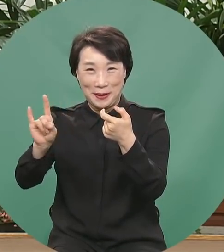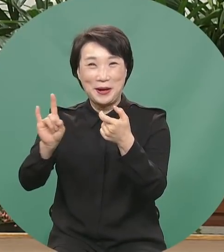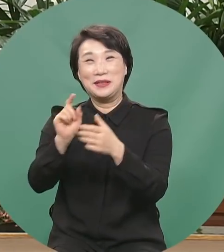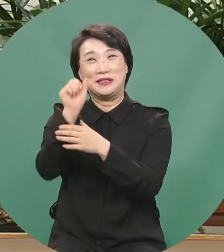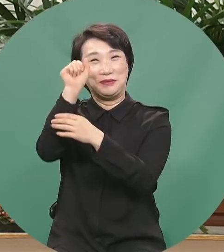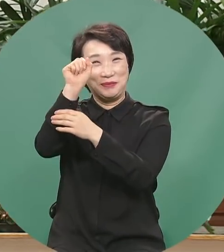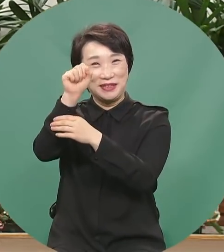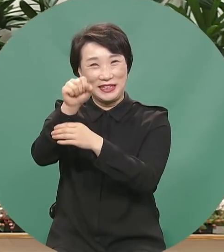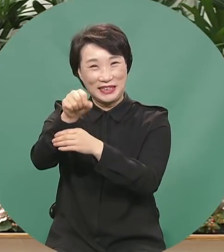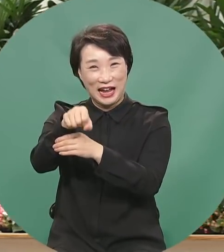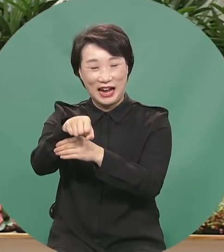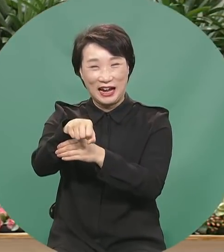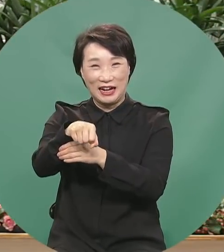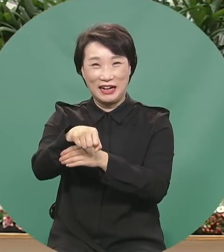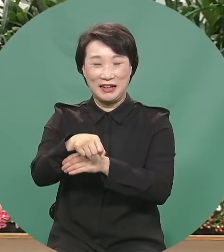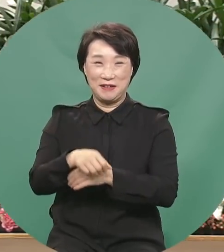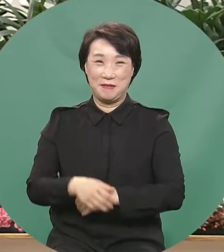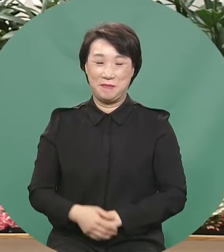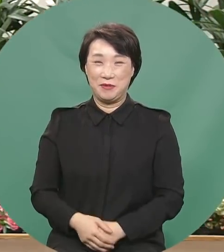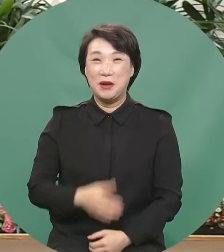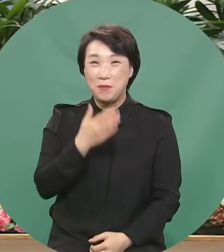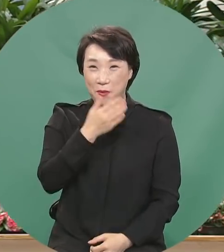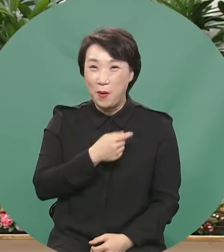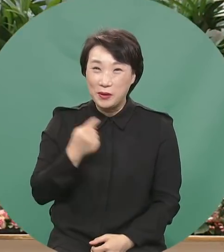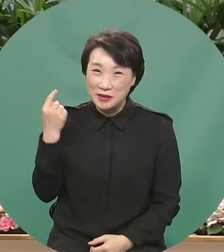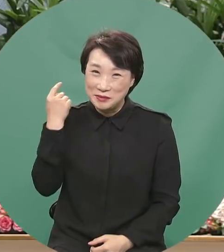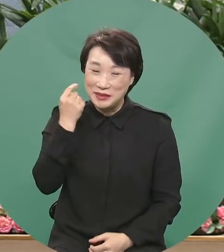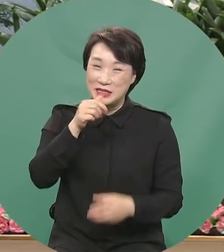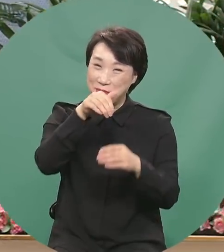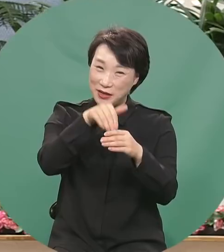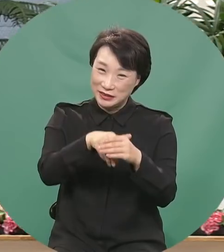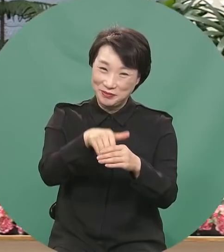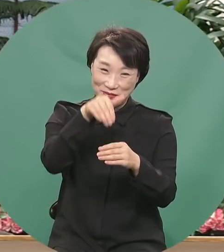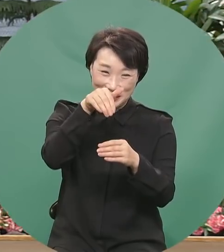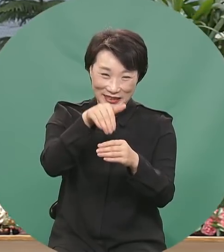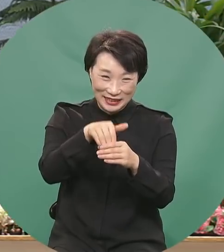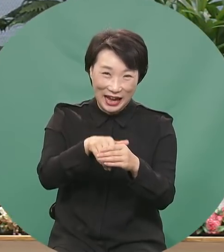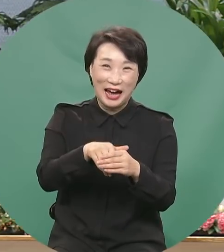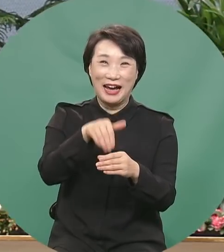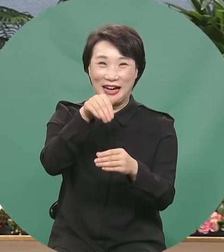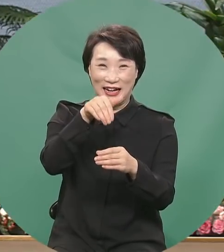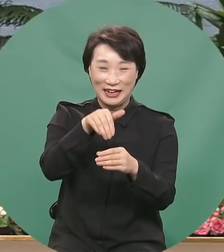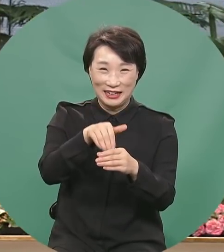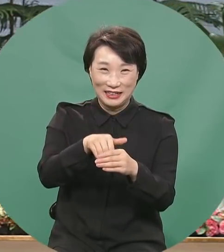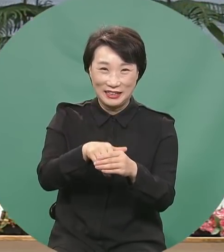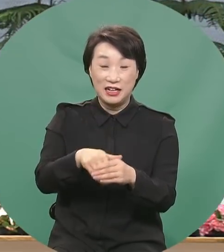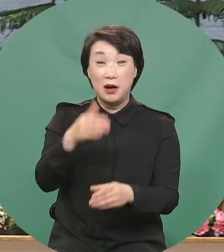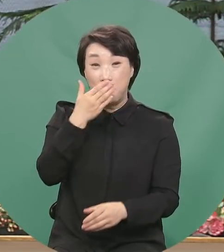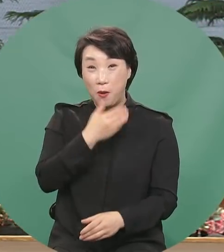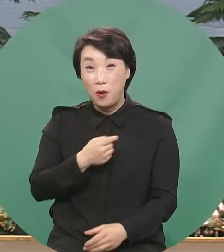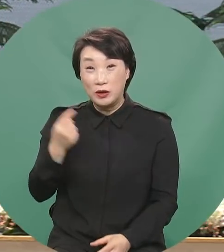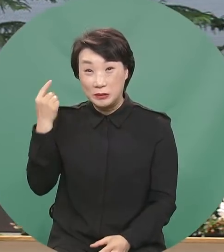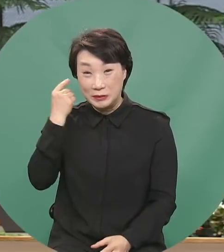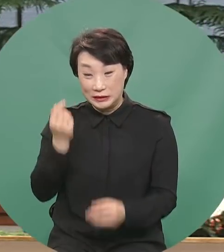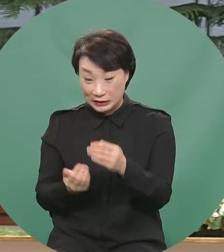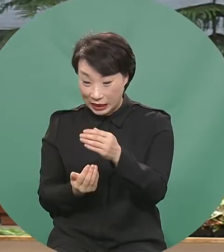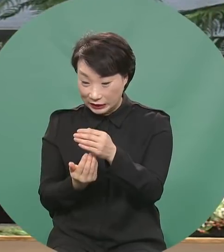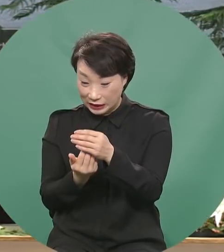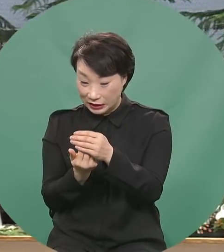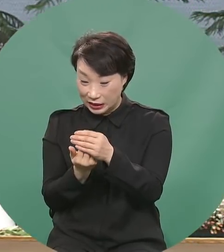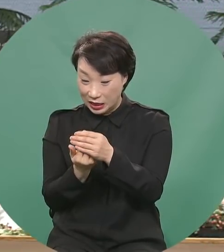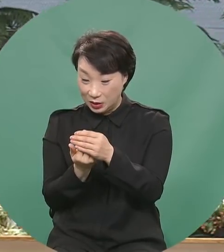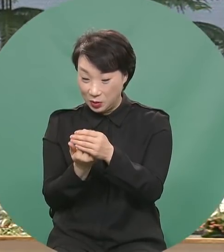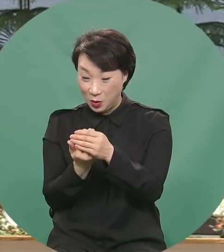60배 열렸습니다. 복음을 심었습니다. 복음이